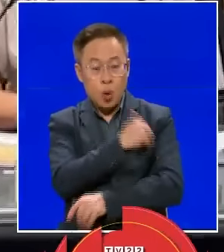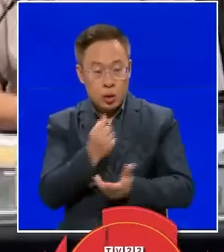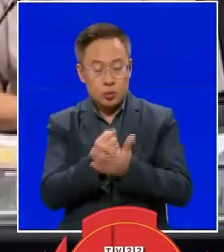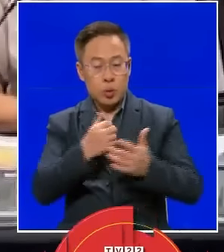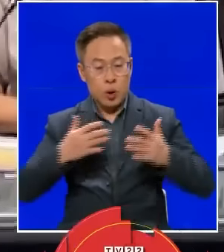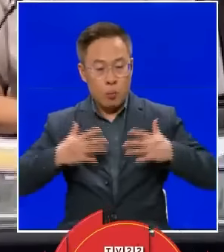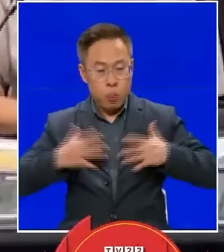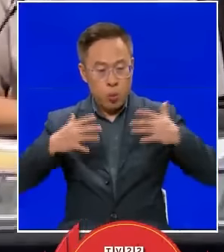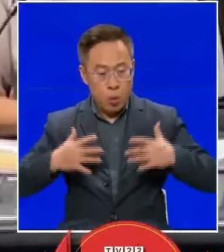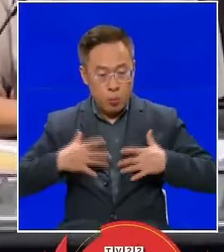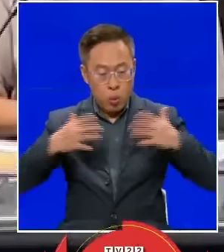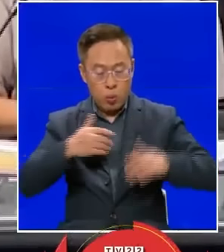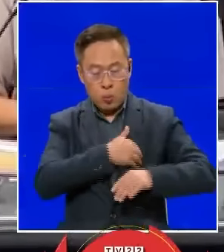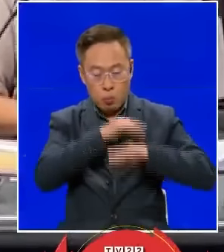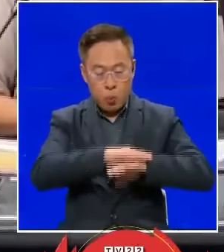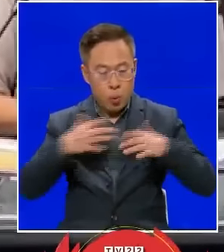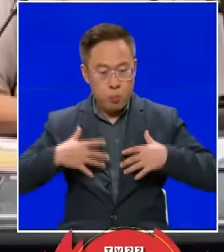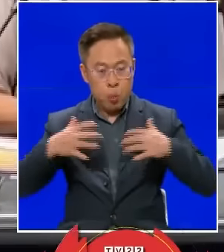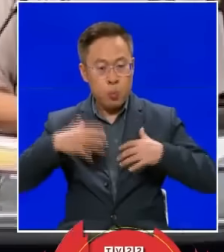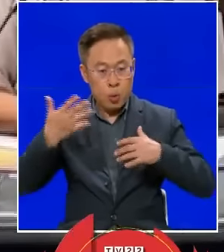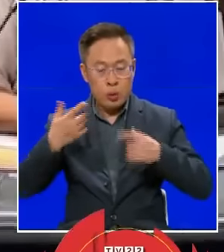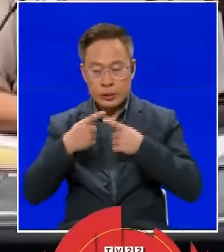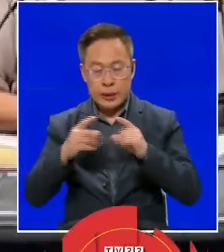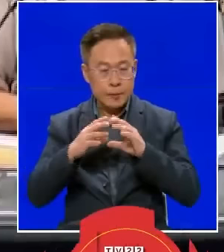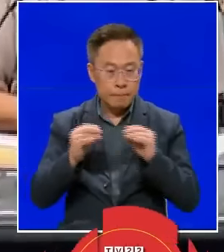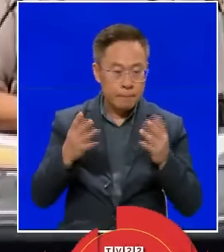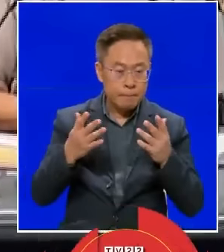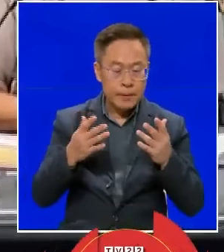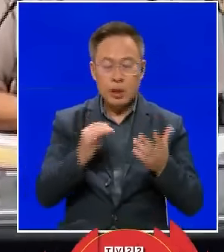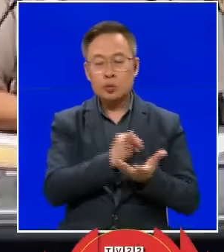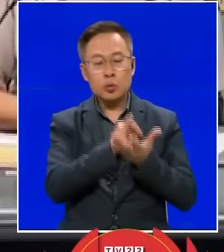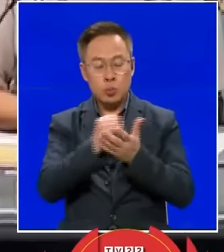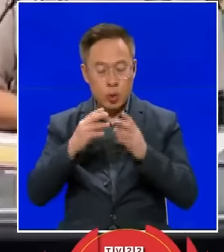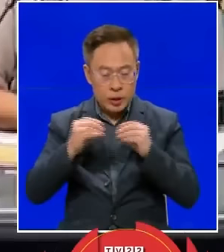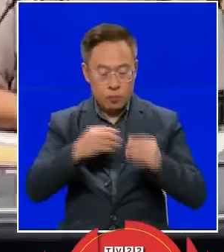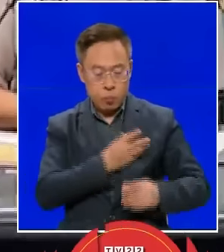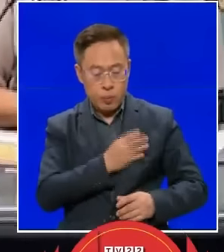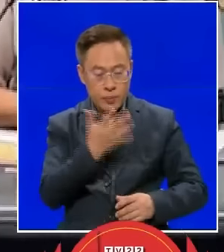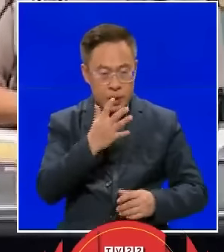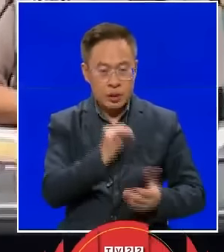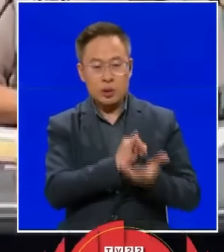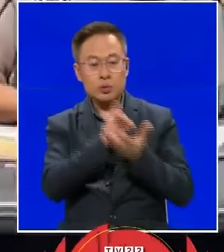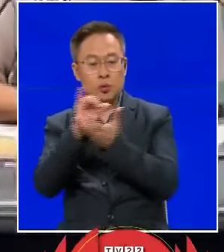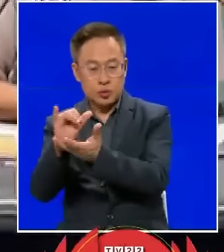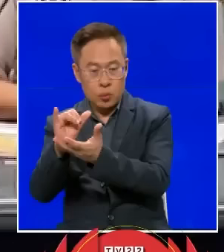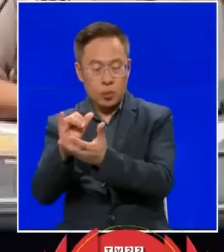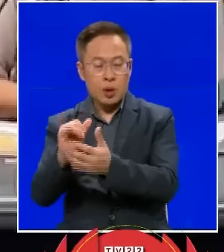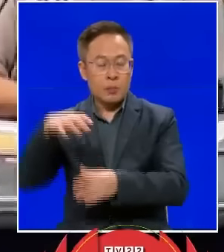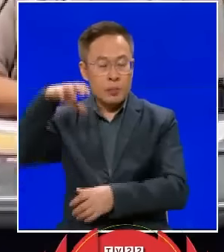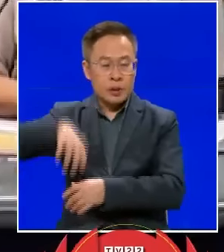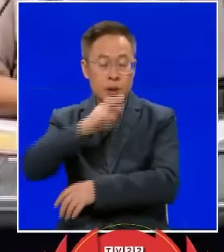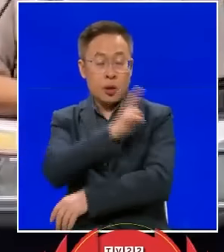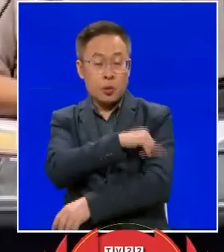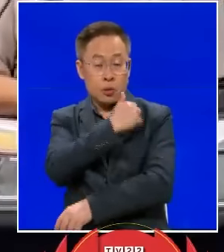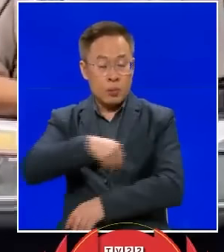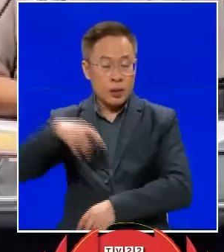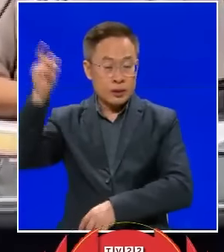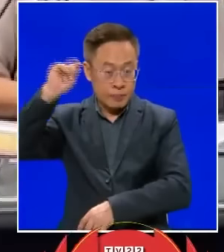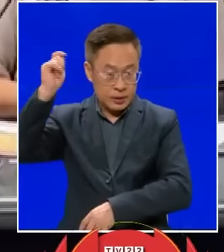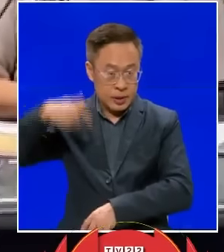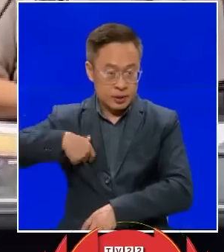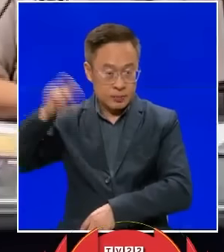โรงพยาบาลธรรมศาสตร์เฉลิมพระเกียรติซึ่งกางกระทรวงยุติธรรมโดยกรมราชทัณฑ์บอกว่าก็ให้ความเคารพสิทธิ์ขั้นพื้นฐานมีการเฝ้า